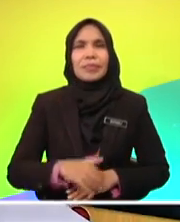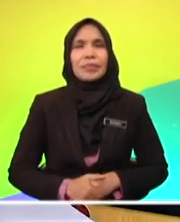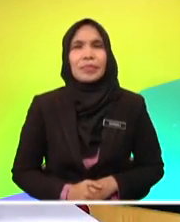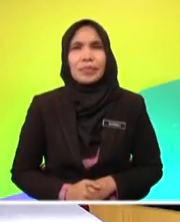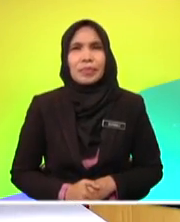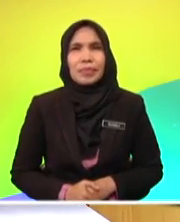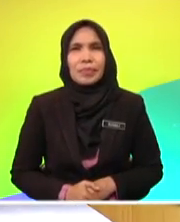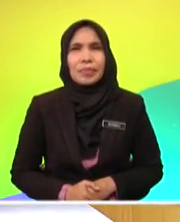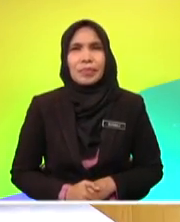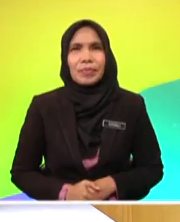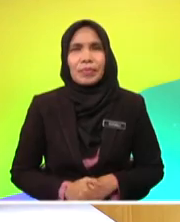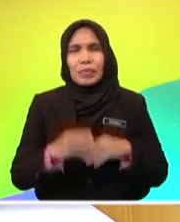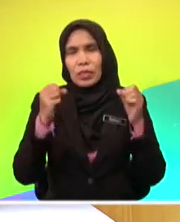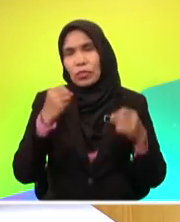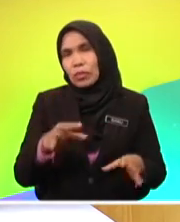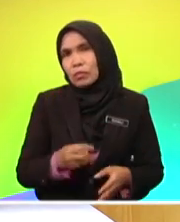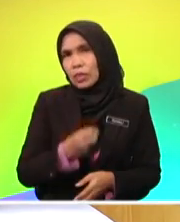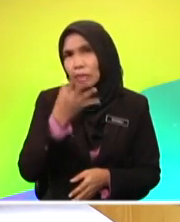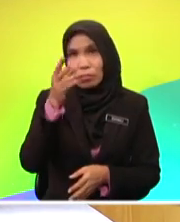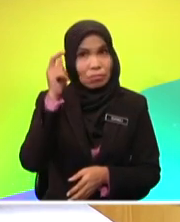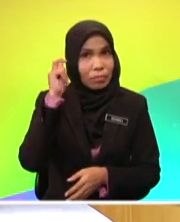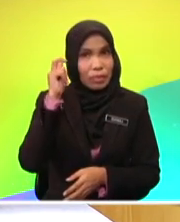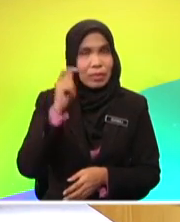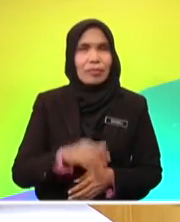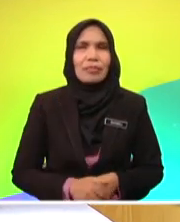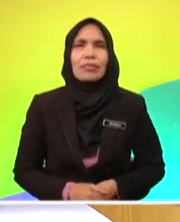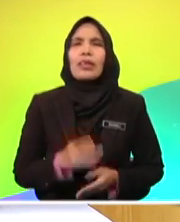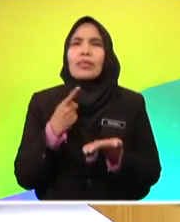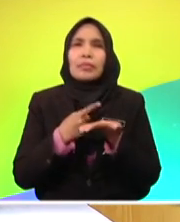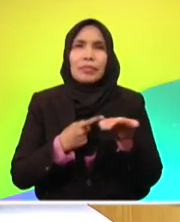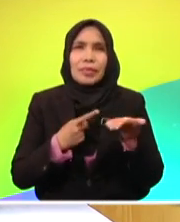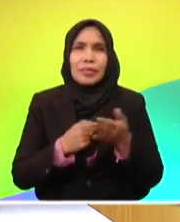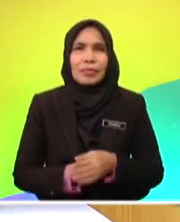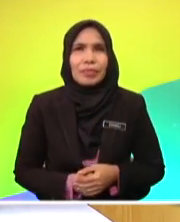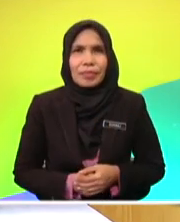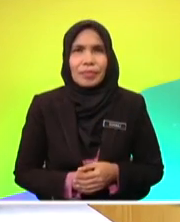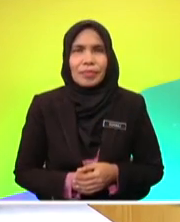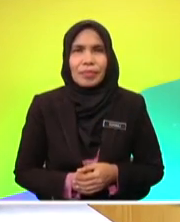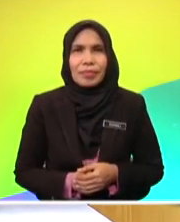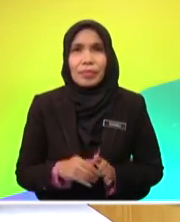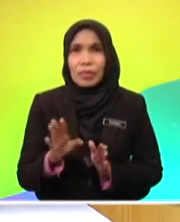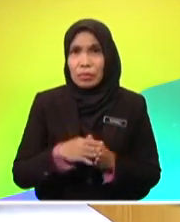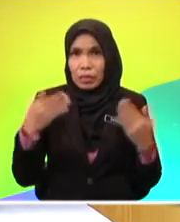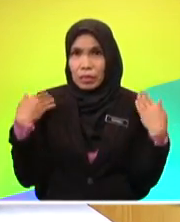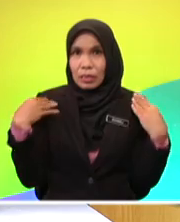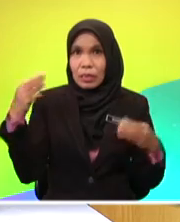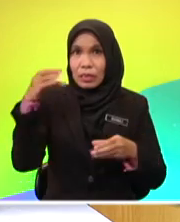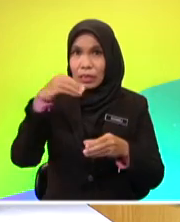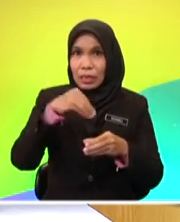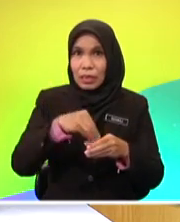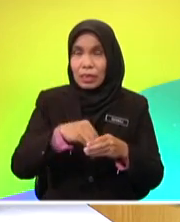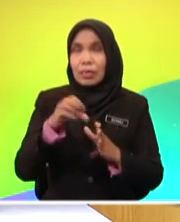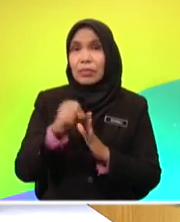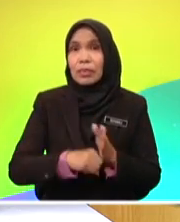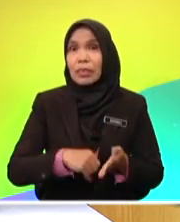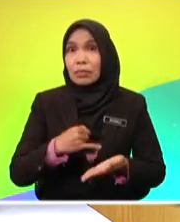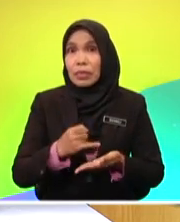apa kulit dia keras. Lepas tu dia berada dalam sebiji buah kelapa.